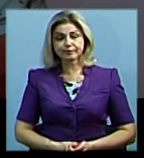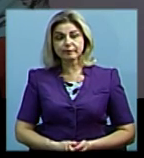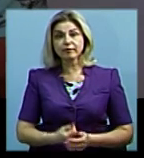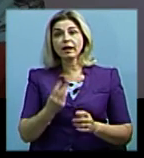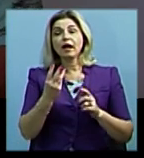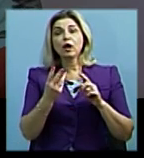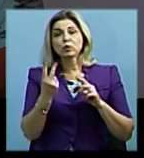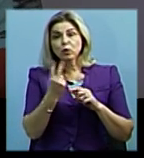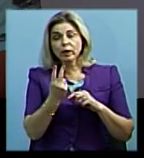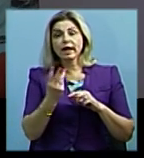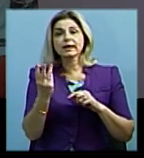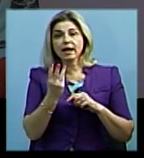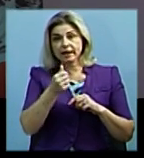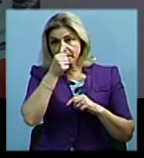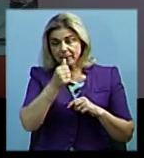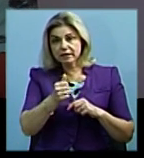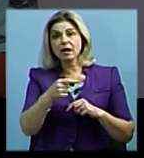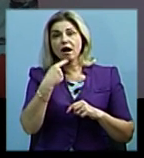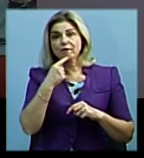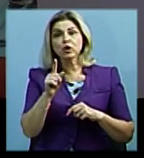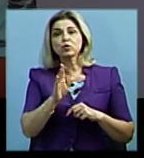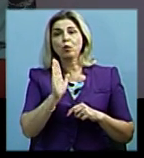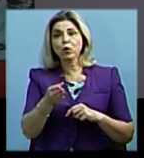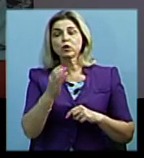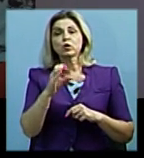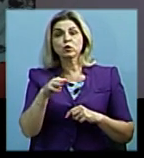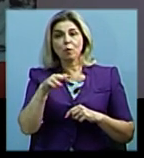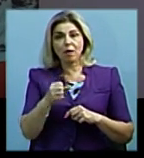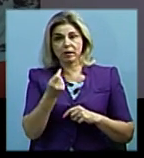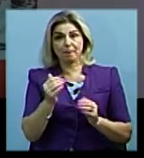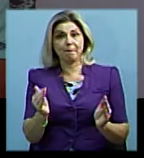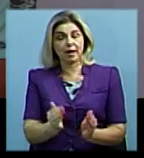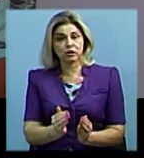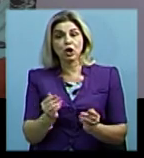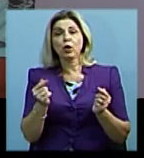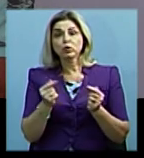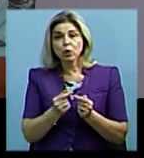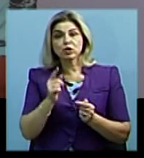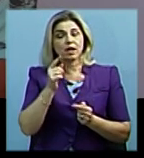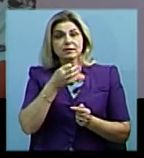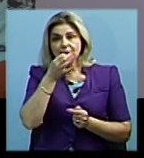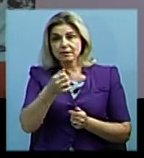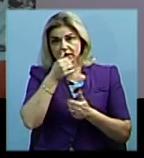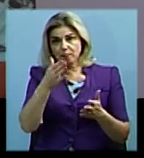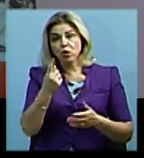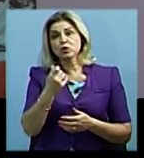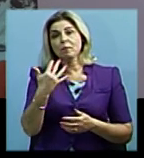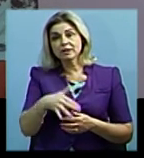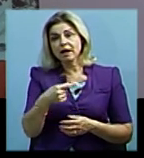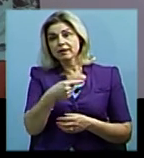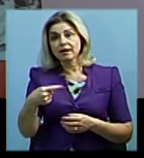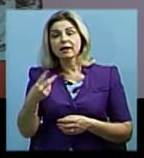третій місяць сказали, що буде сума трошки менша. Точно я назвати не можу. 150, 200